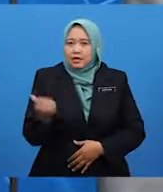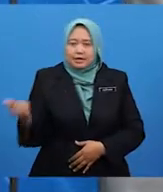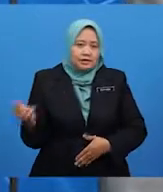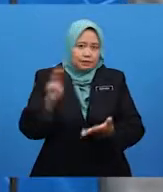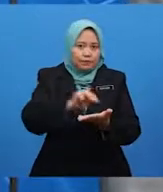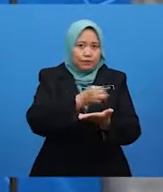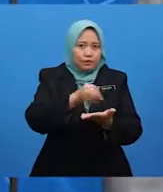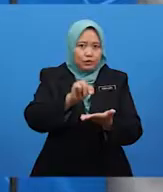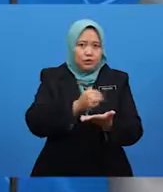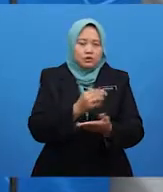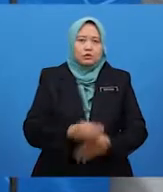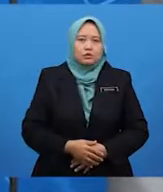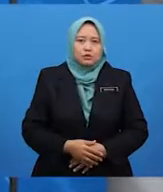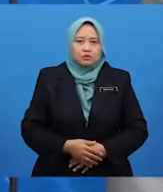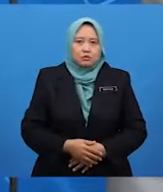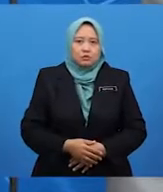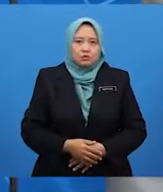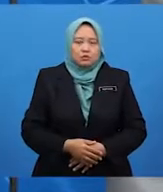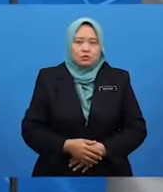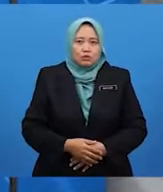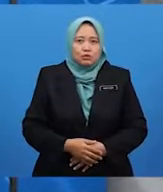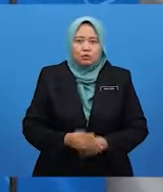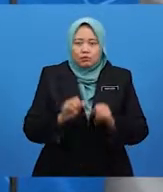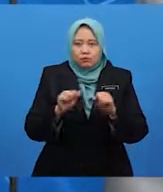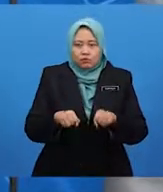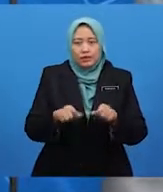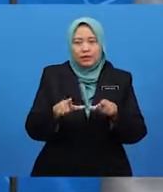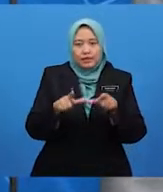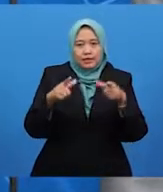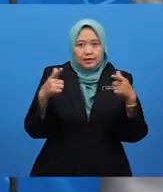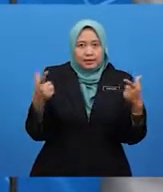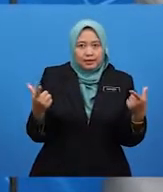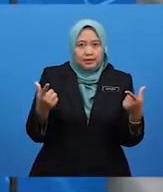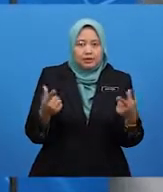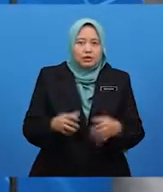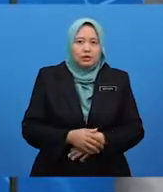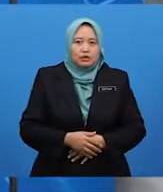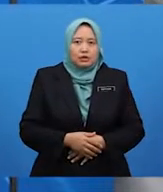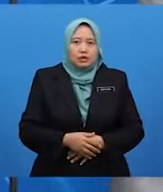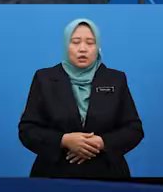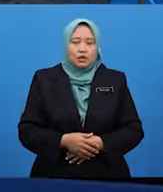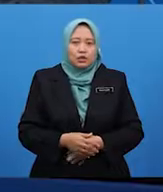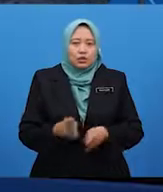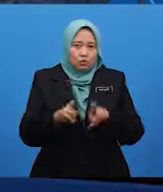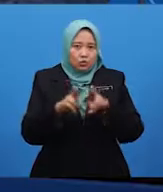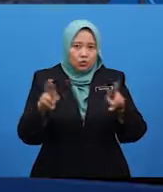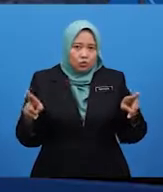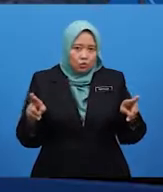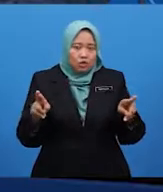juga wujud melalui pelbagai sudut pandangan seperti ruang dalaman, luaran dan permukaan.